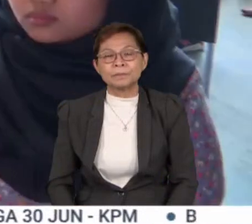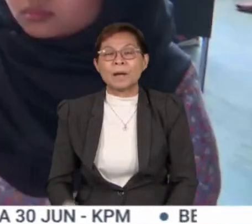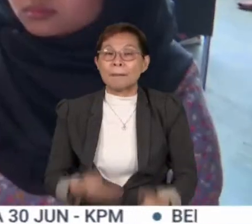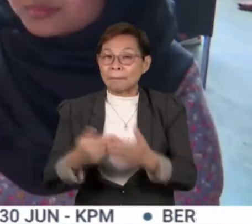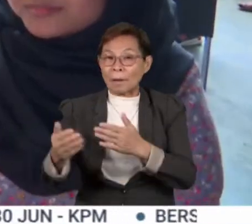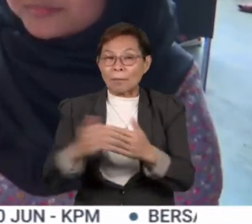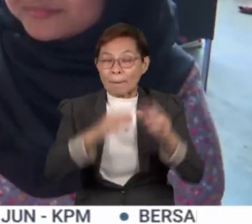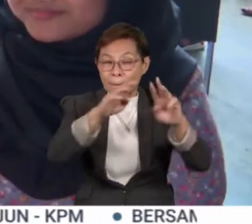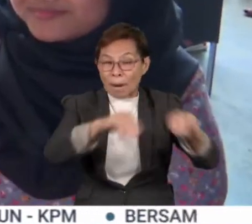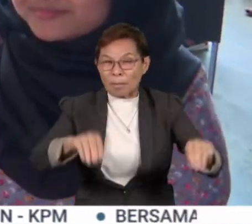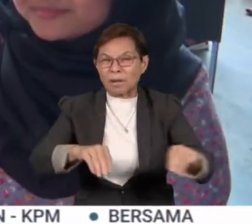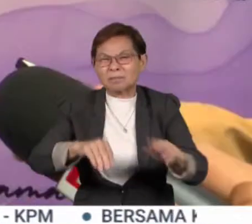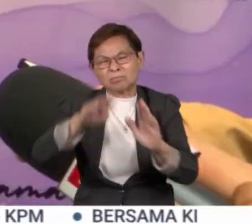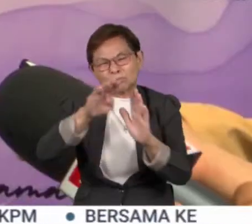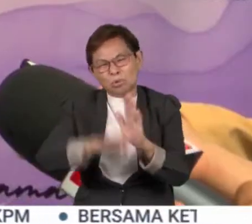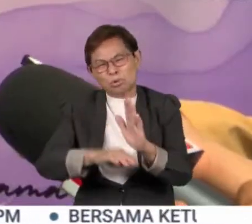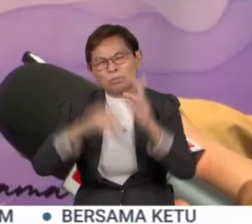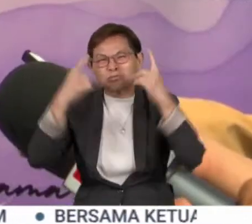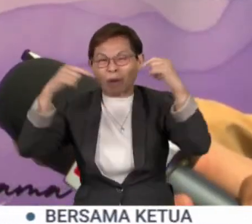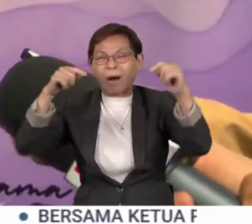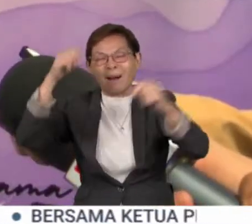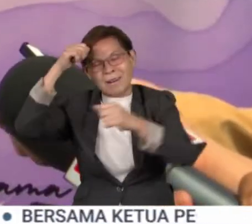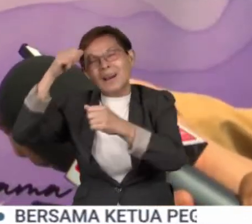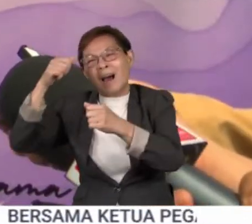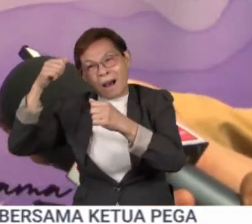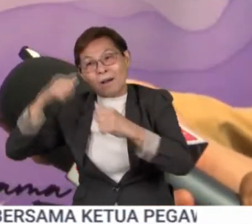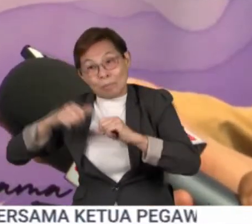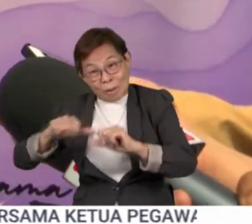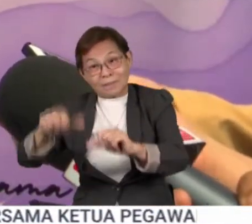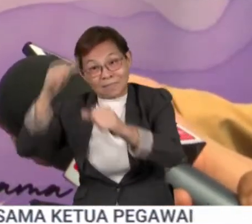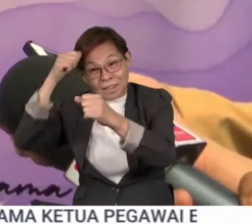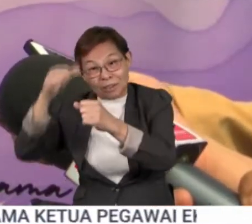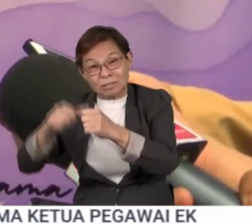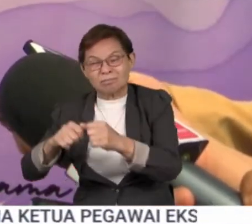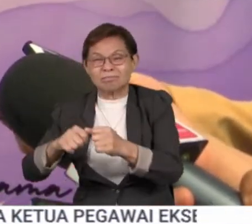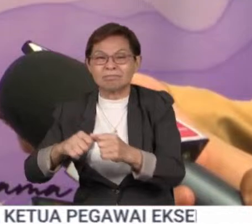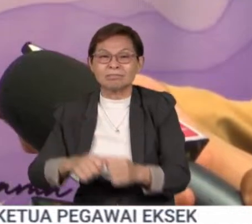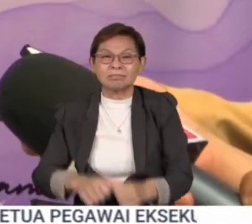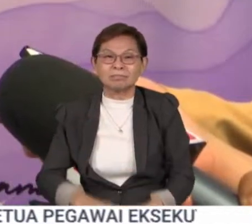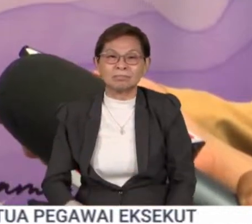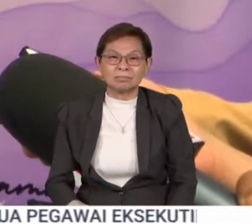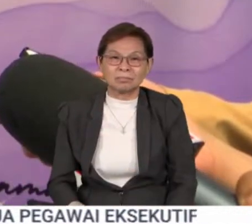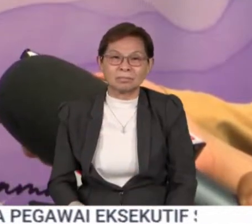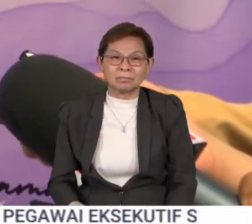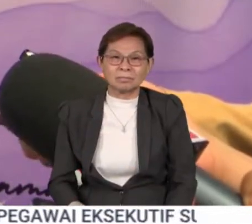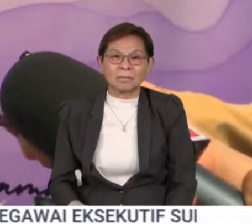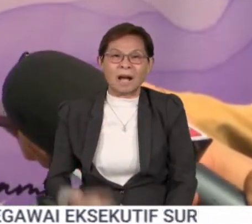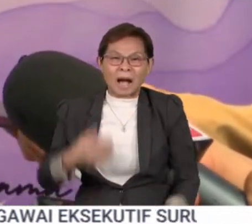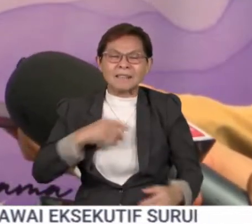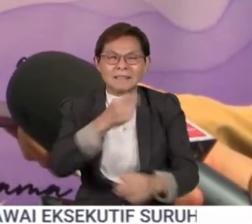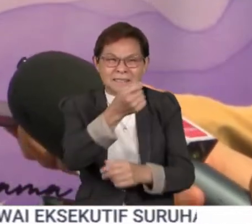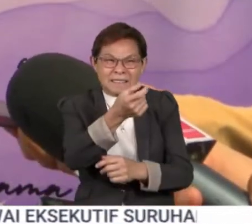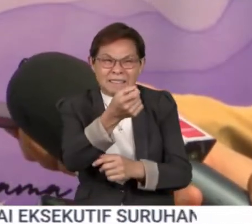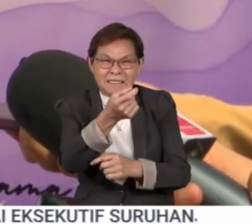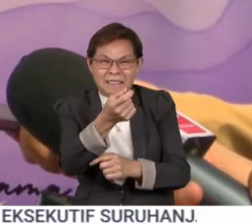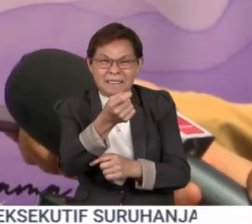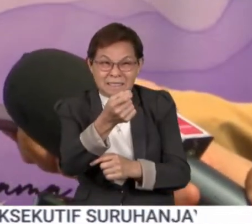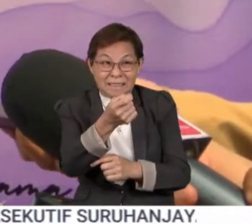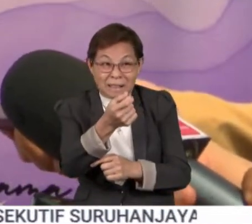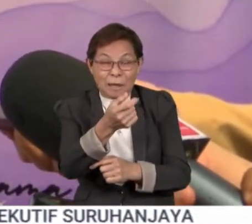Namun begitu, pelajar yang kurang cemerlang tidak sebagai dilupakan. Sebagai ahli parlimen, saya juga ada memberi sedikit, menyediakan sedikit